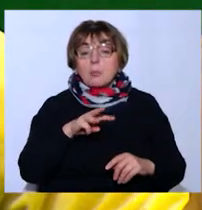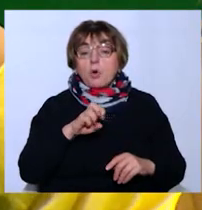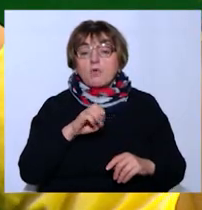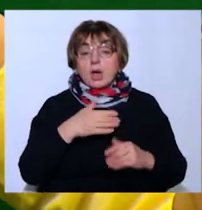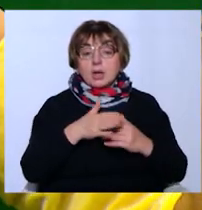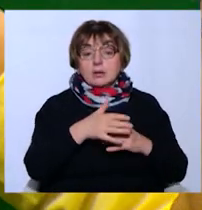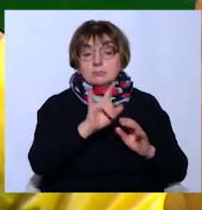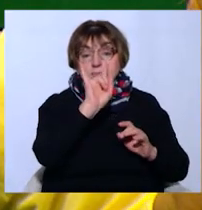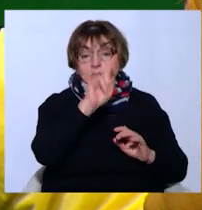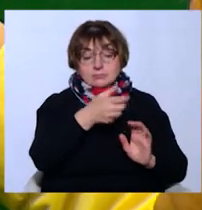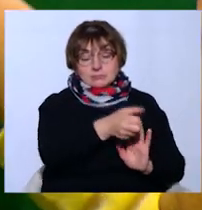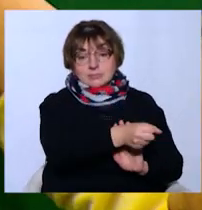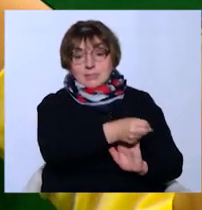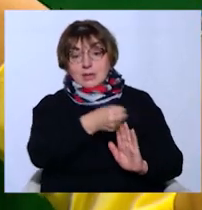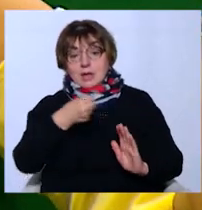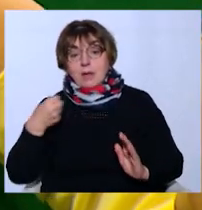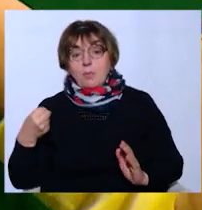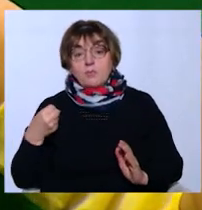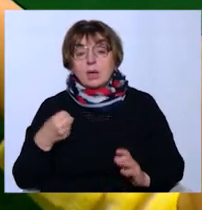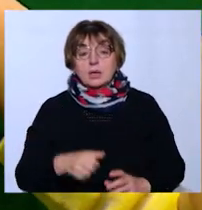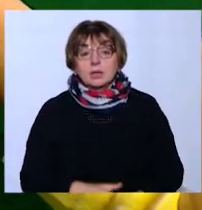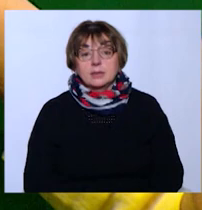აქ, გამოვაღე. ეს არის